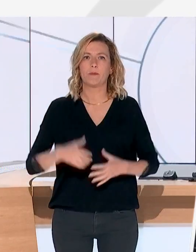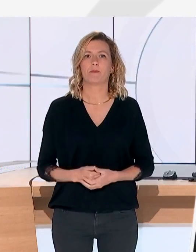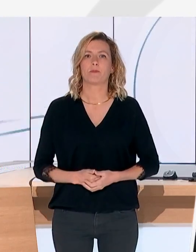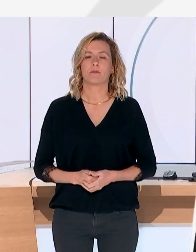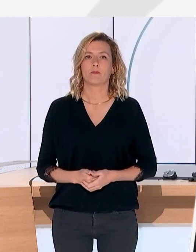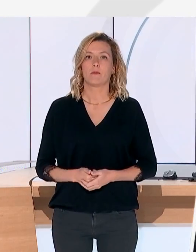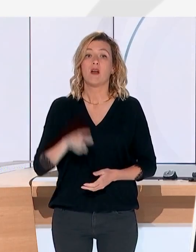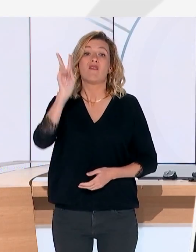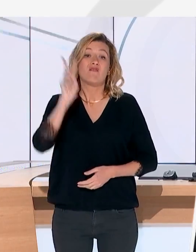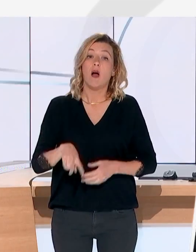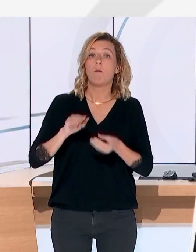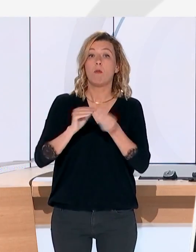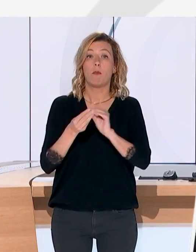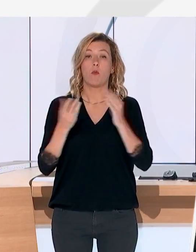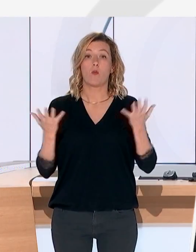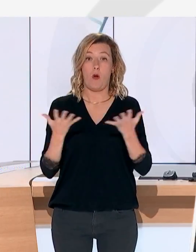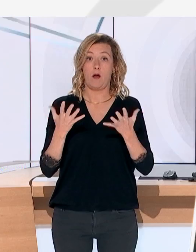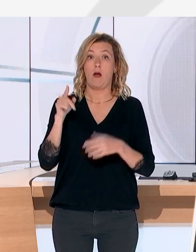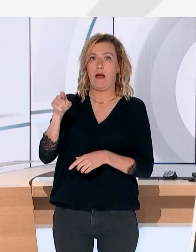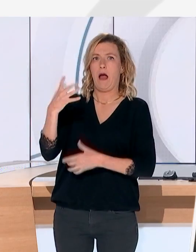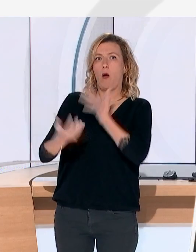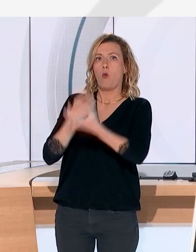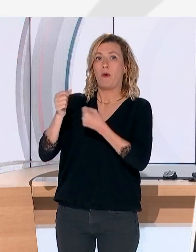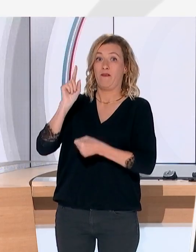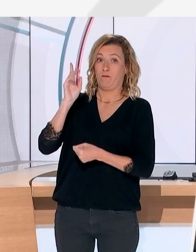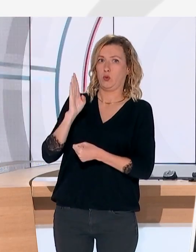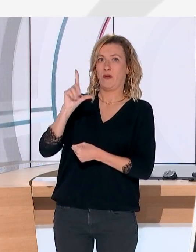le véritable problème, c'est le recrutement des vins saisonniers.